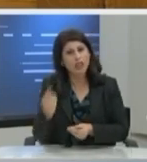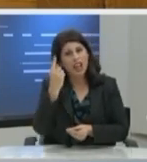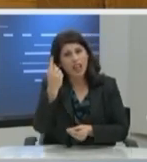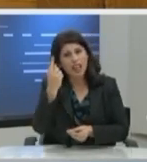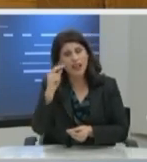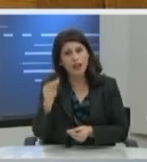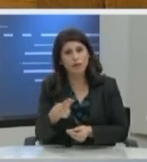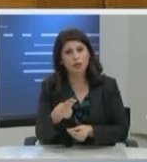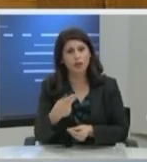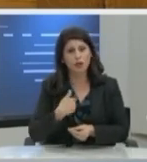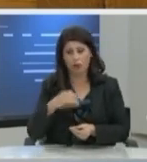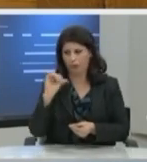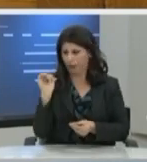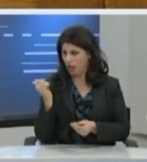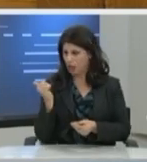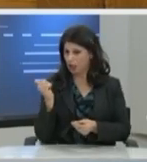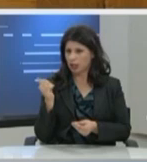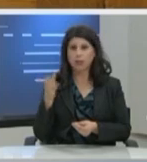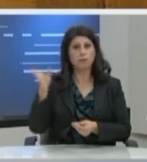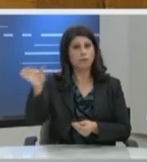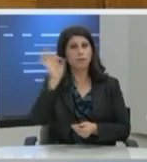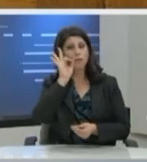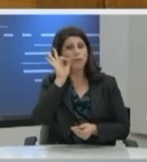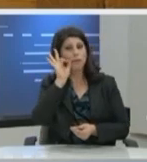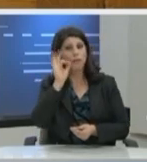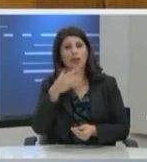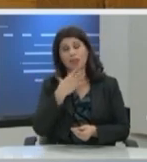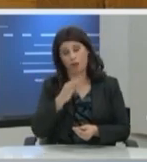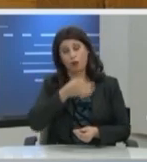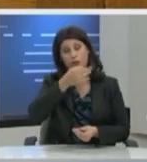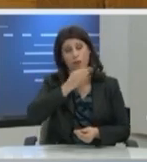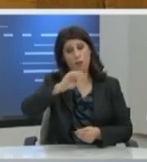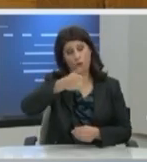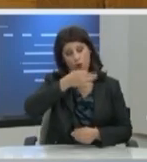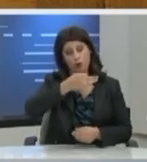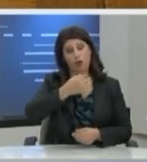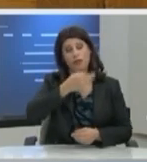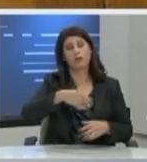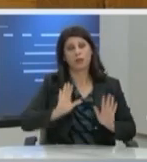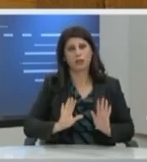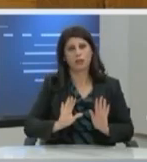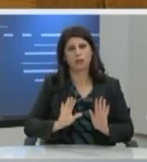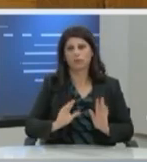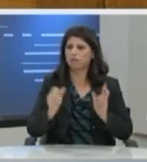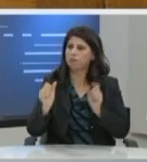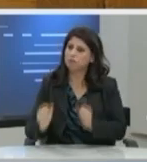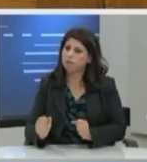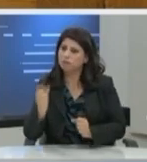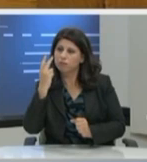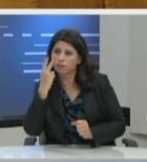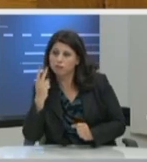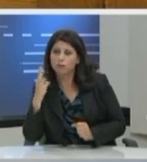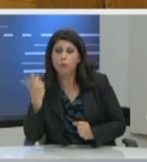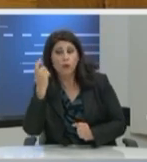και ένα ευρώ να του δώσεις. Εγώ ήμουν χθες στη Θεσσαλονίκη, γι' αυτό δεν μίλησα στην πρωτολογία, και έκατσα λίγο να δω